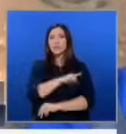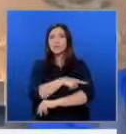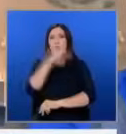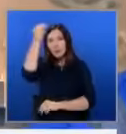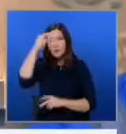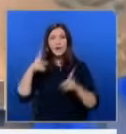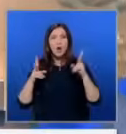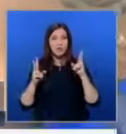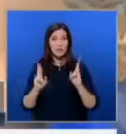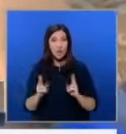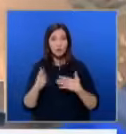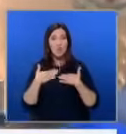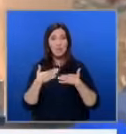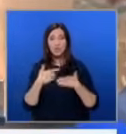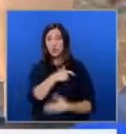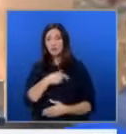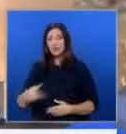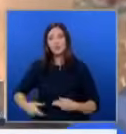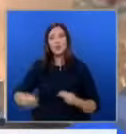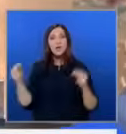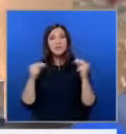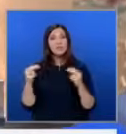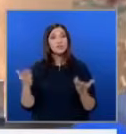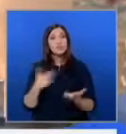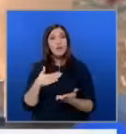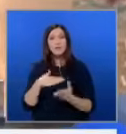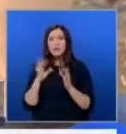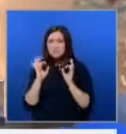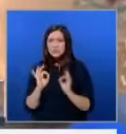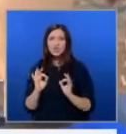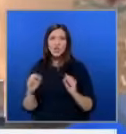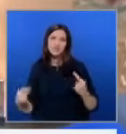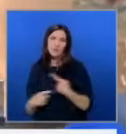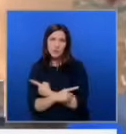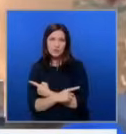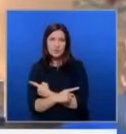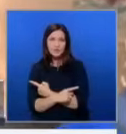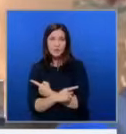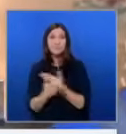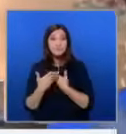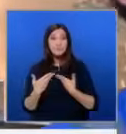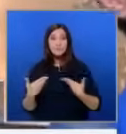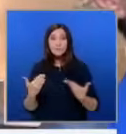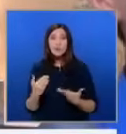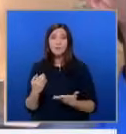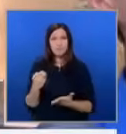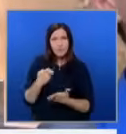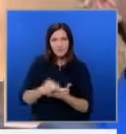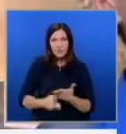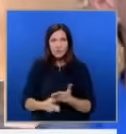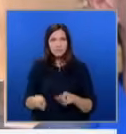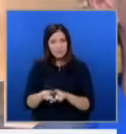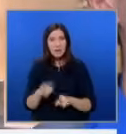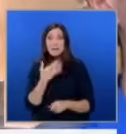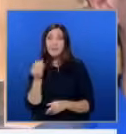от решението на нашия национален съвет, че имаме съществено различие. Ние препотвърдихме,